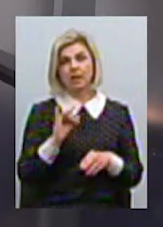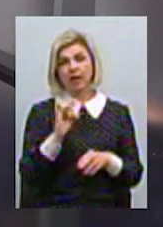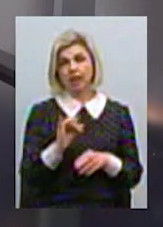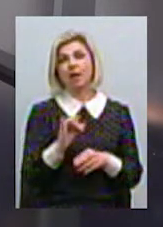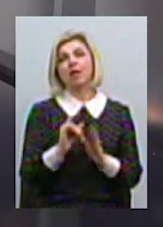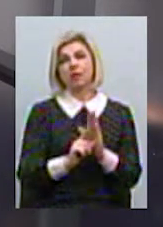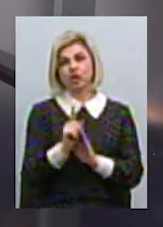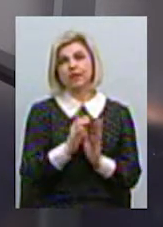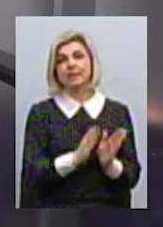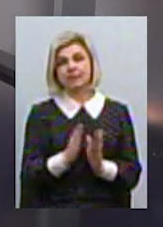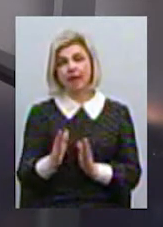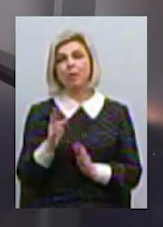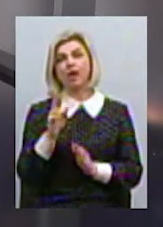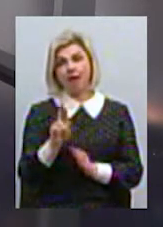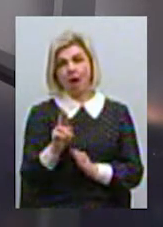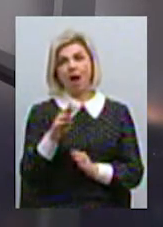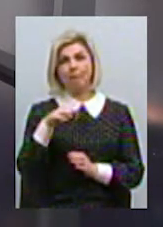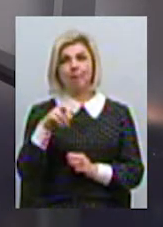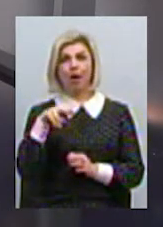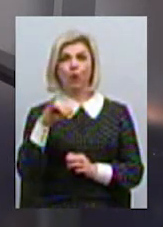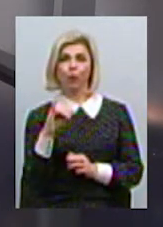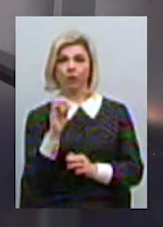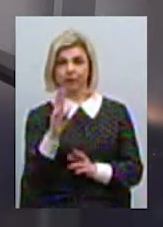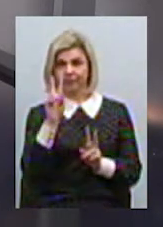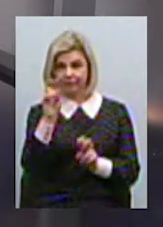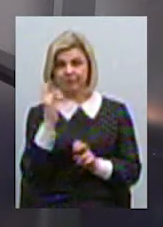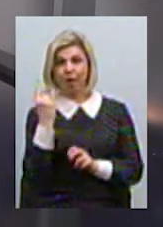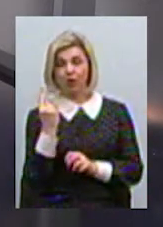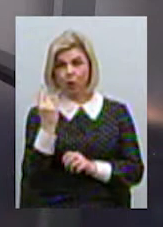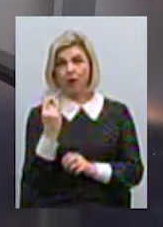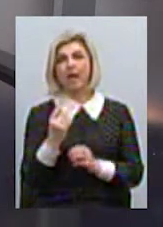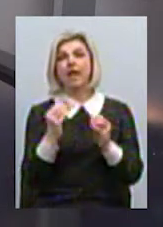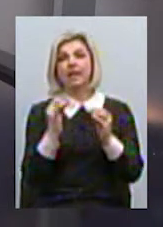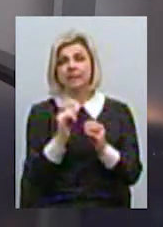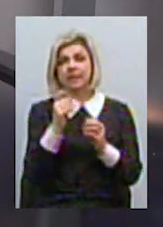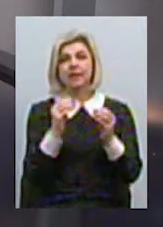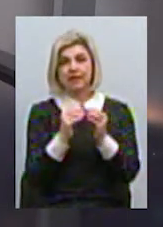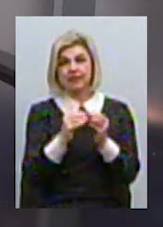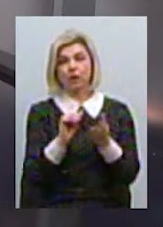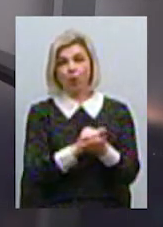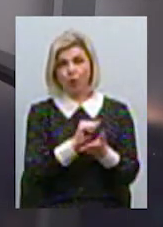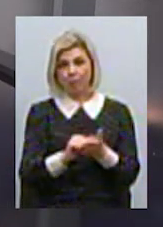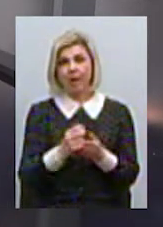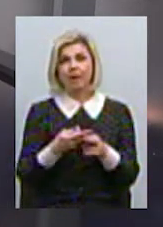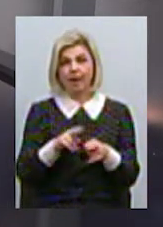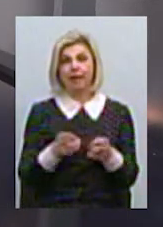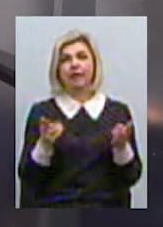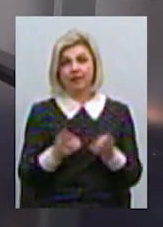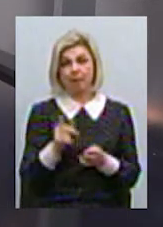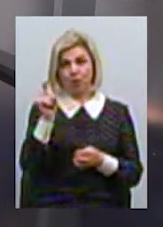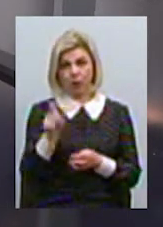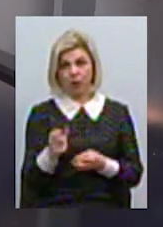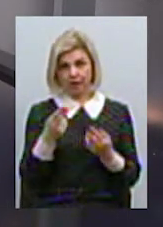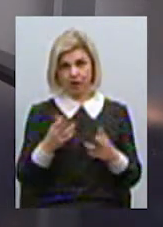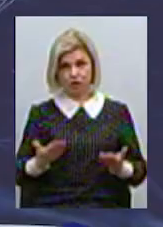«Є-малюк», коли 9 з 10 папірців, документів, які треба людині для